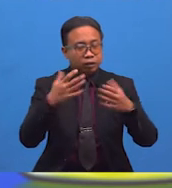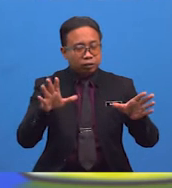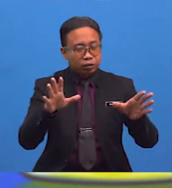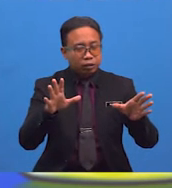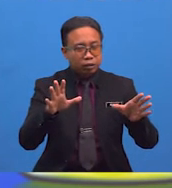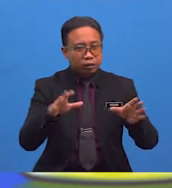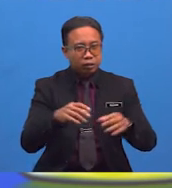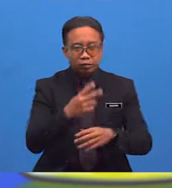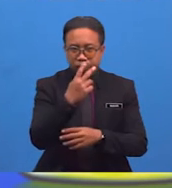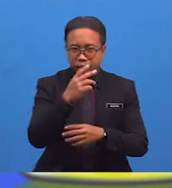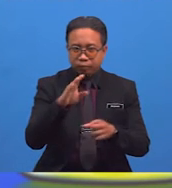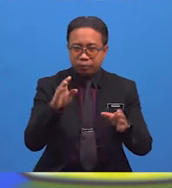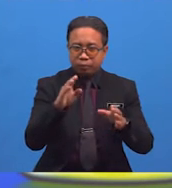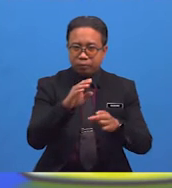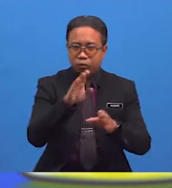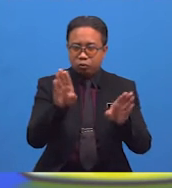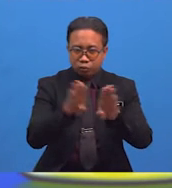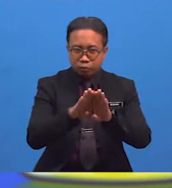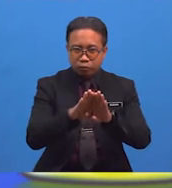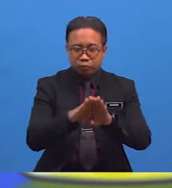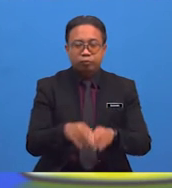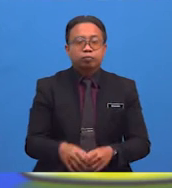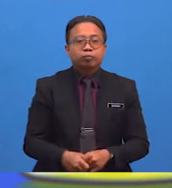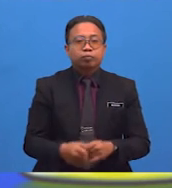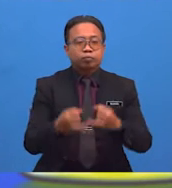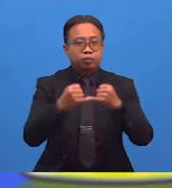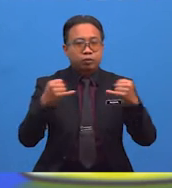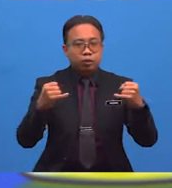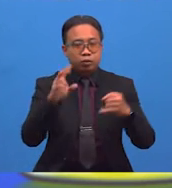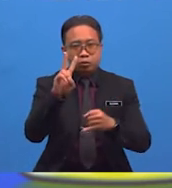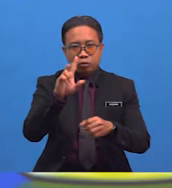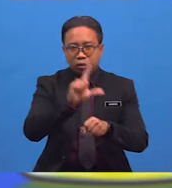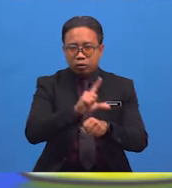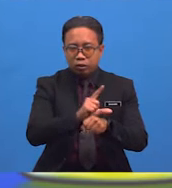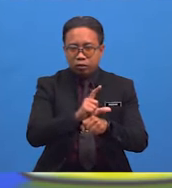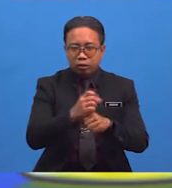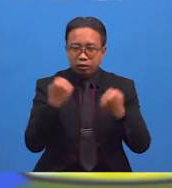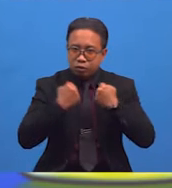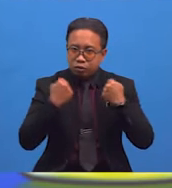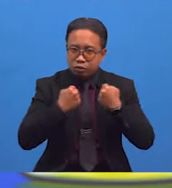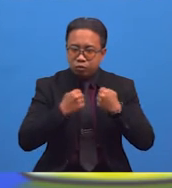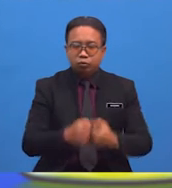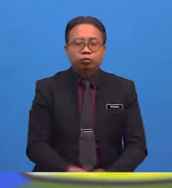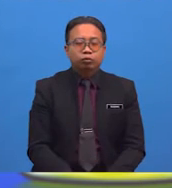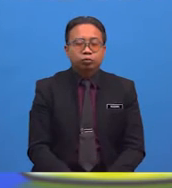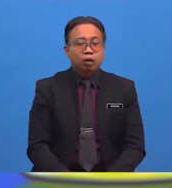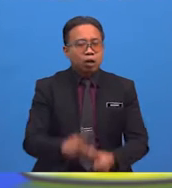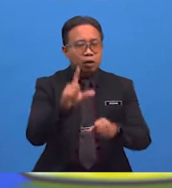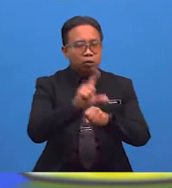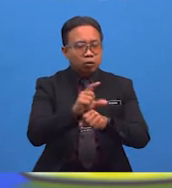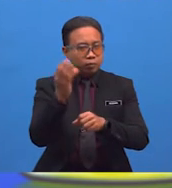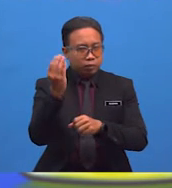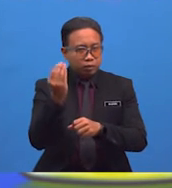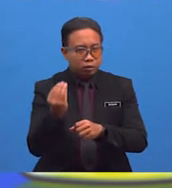Setelah kebakaran dipadamkan, jalur duri logam akan menyejuk. Kedua-dua logam ini akan